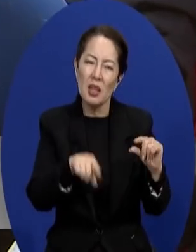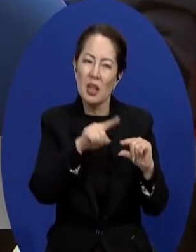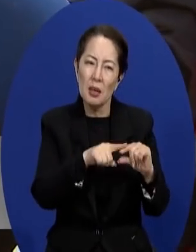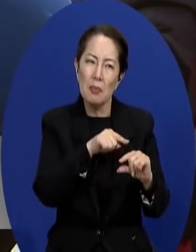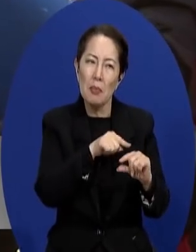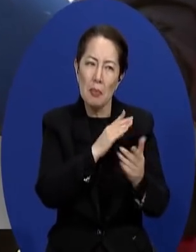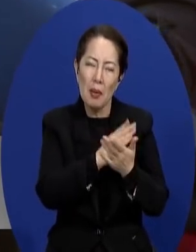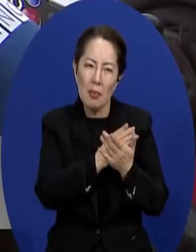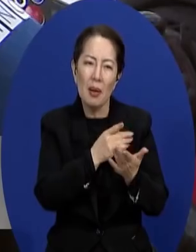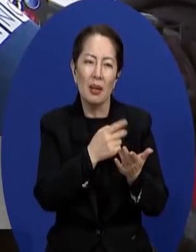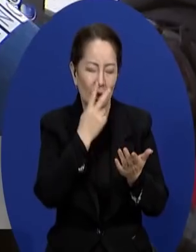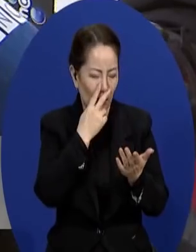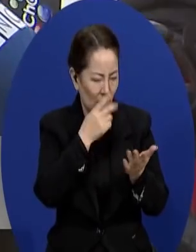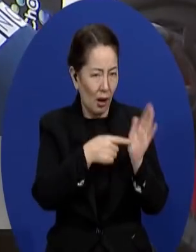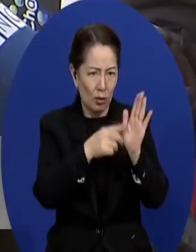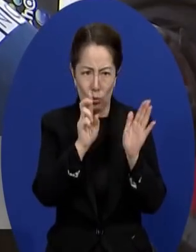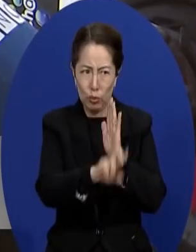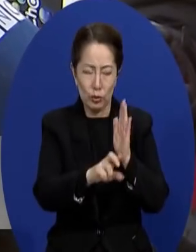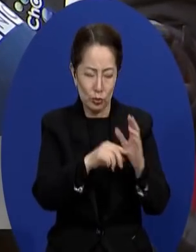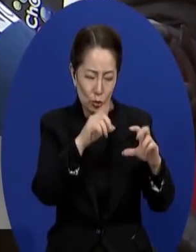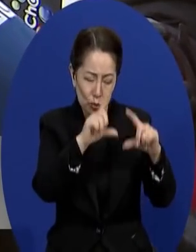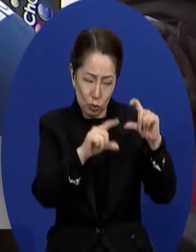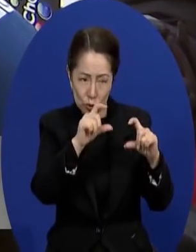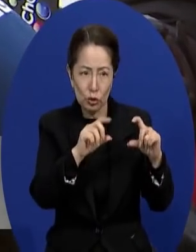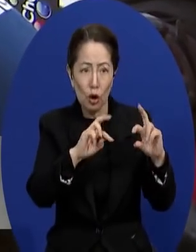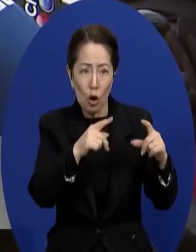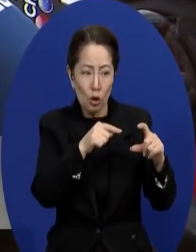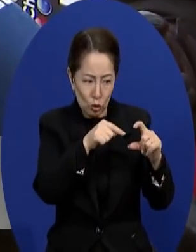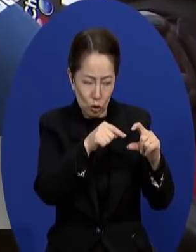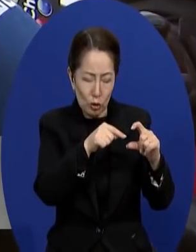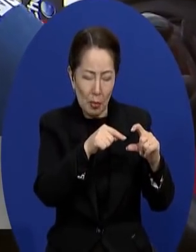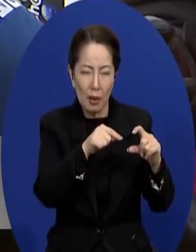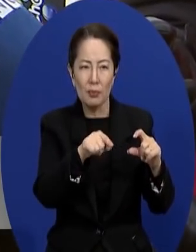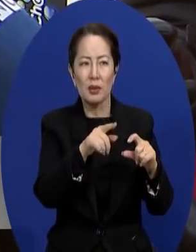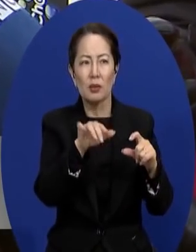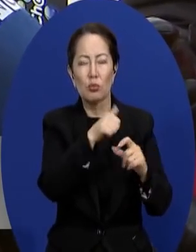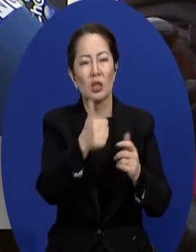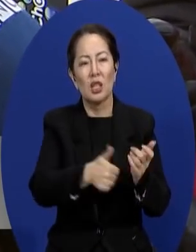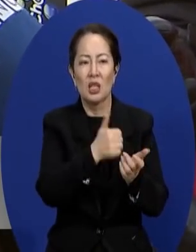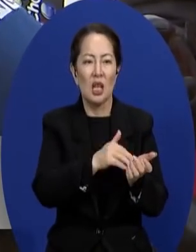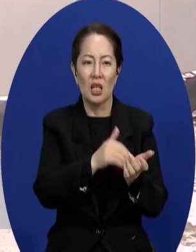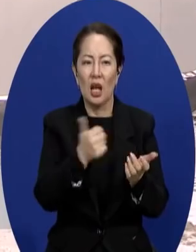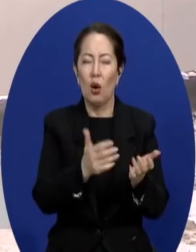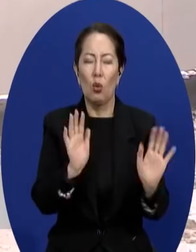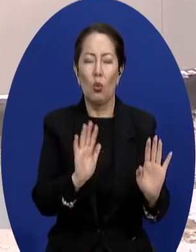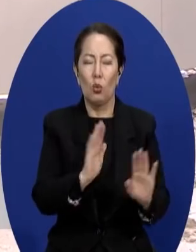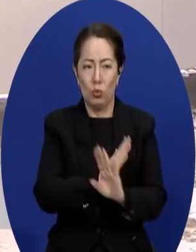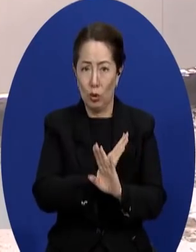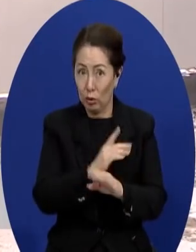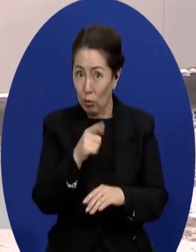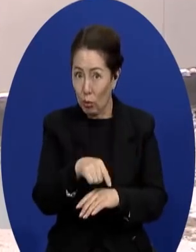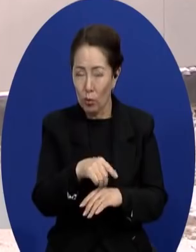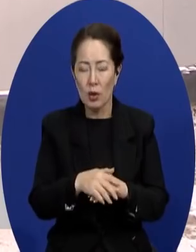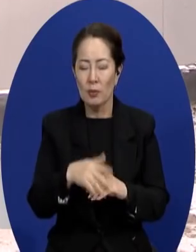бол гарах боломжгүй. Бусад аль нэг үзүүлэлт дээр өөрчлөлт ороход тухайн бүтээгдэхүүн тэр чигээрээ шаардлага хангахгүй байна гэж яддаг байхгүй юу? Шатхуун